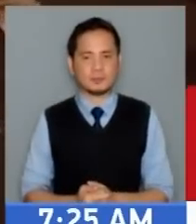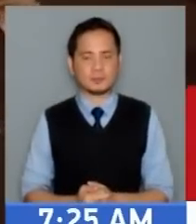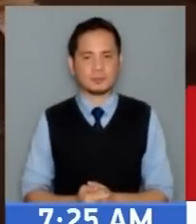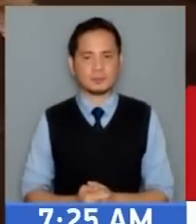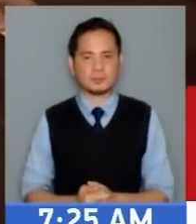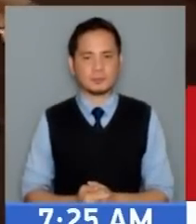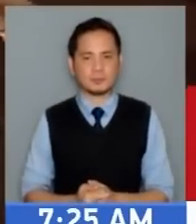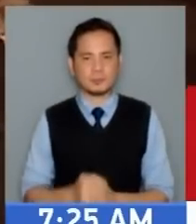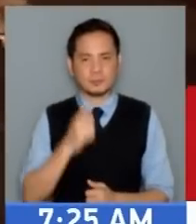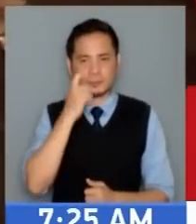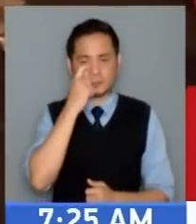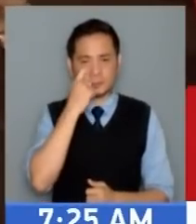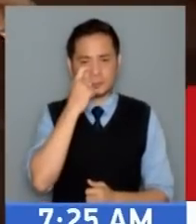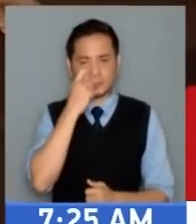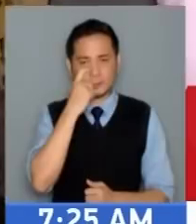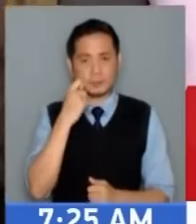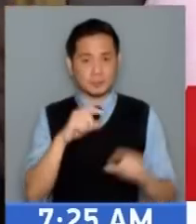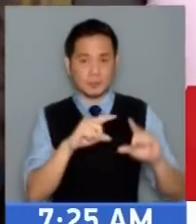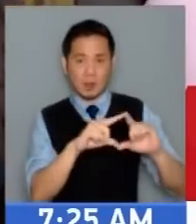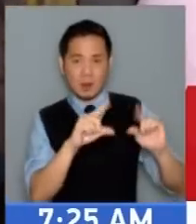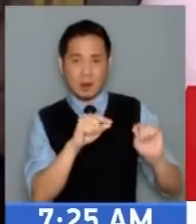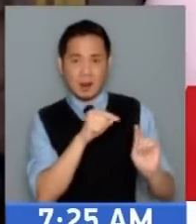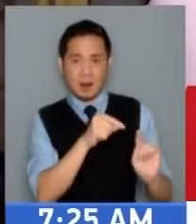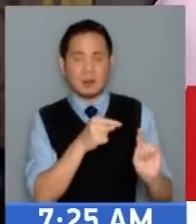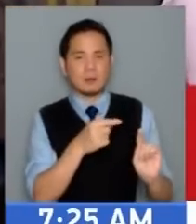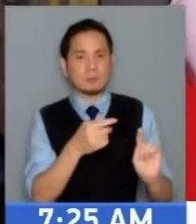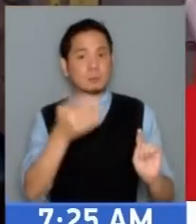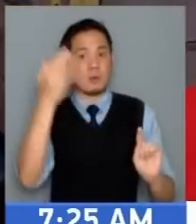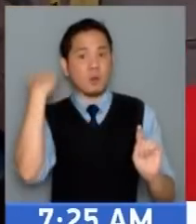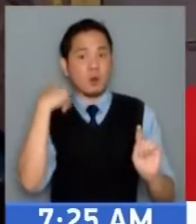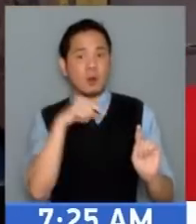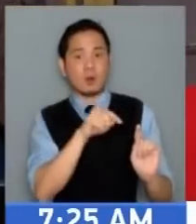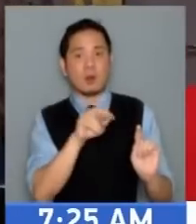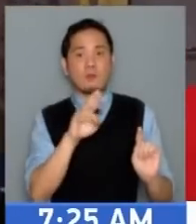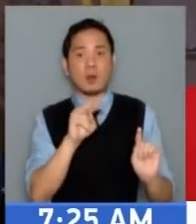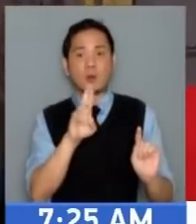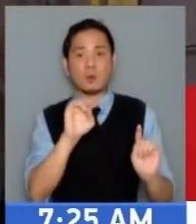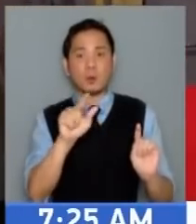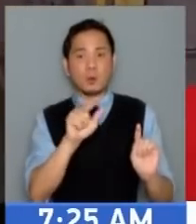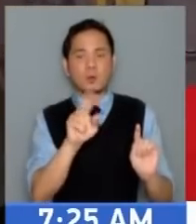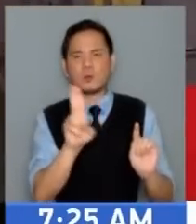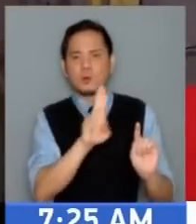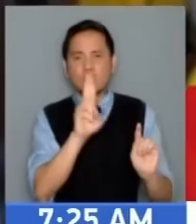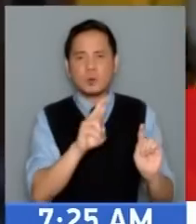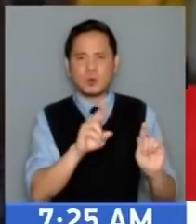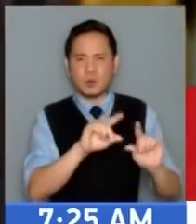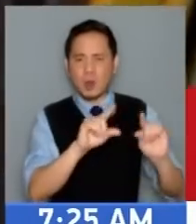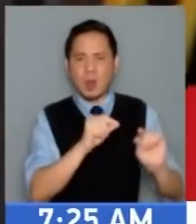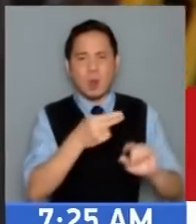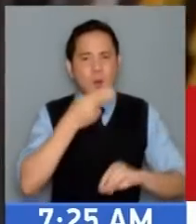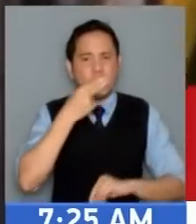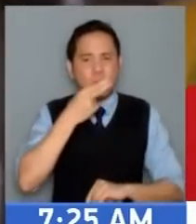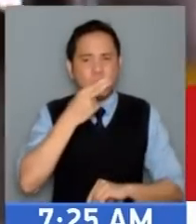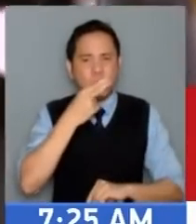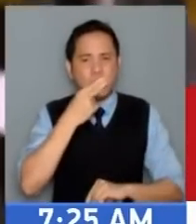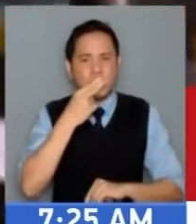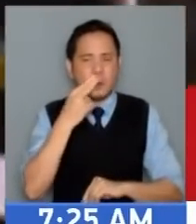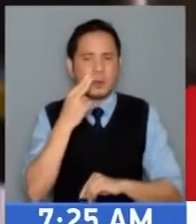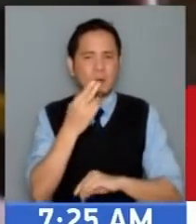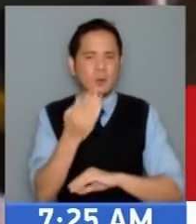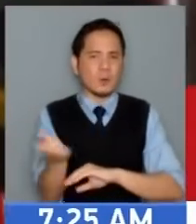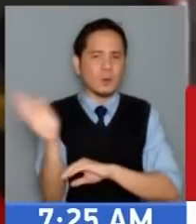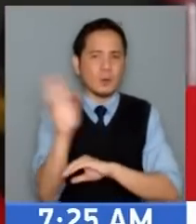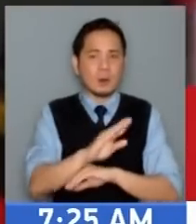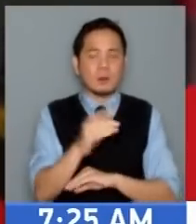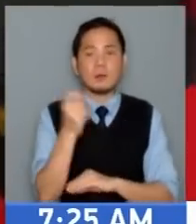Halos isang kaharaw ng sigarilyo ang nauubos ni Mang Raul sa isang araw noong panahong kalakasan niya sa Yosi. Pero dalawang taon nang